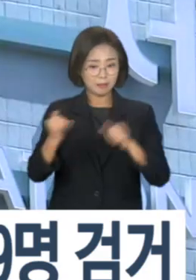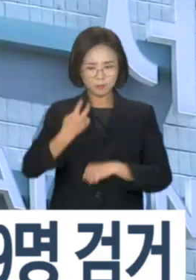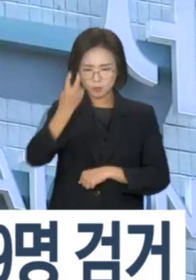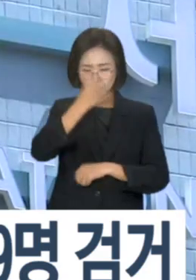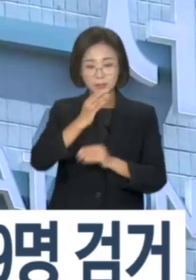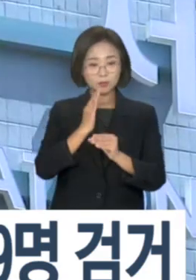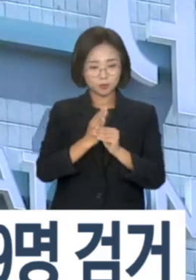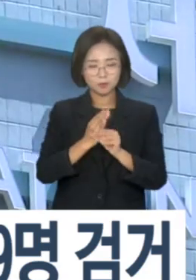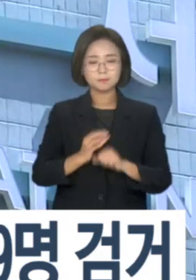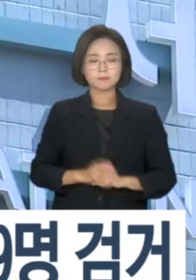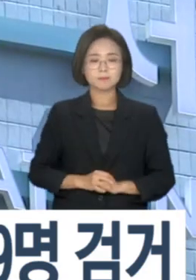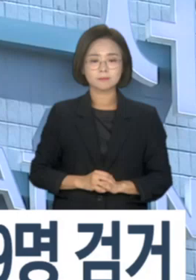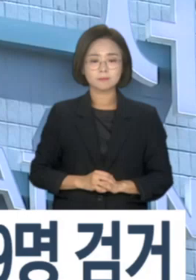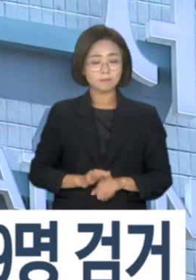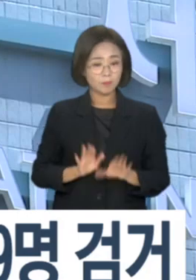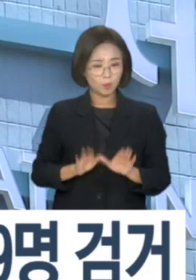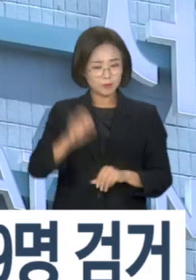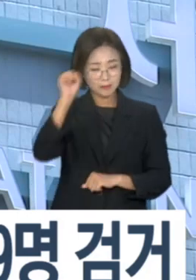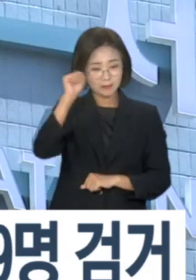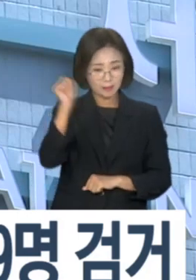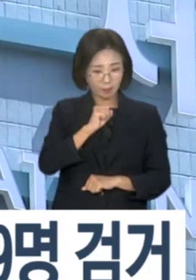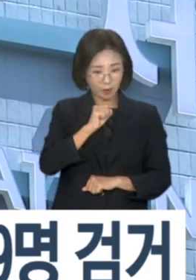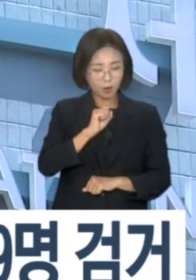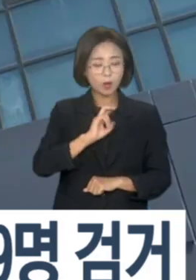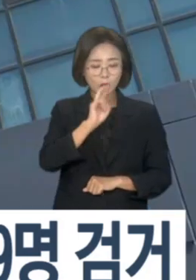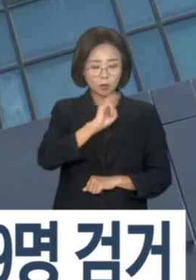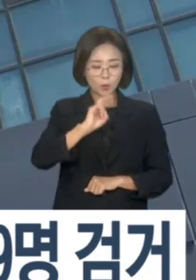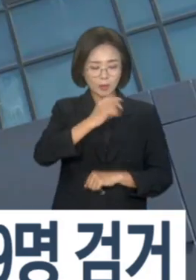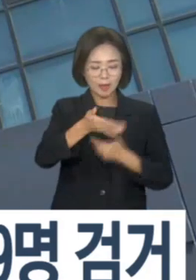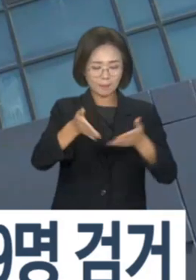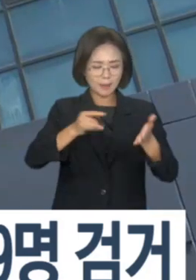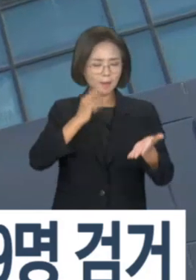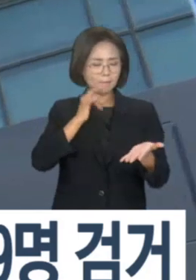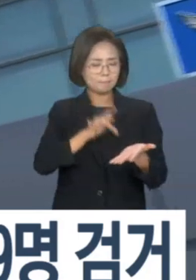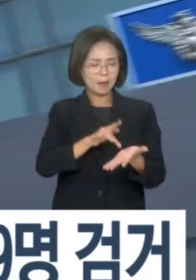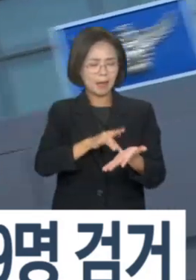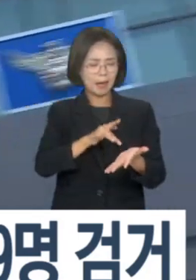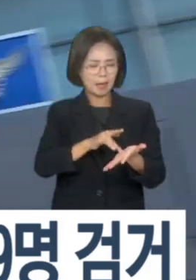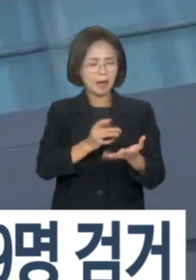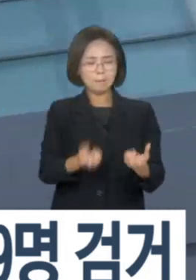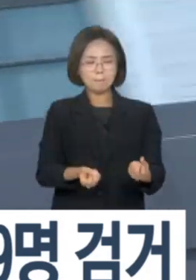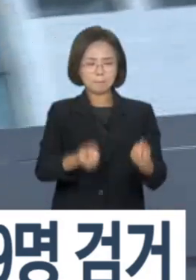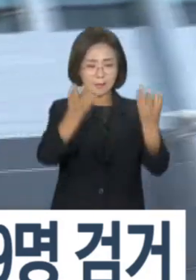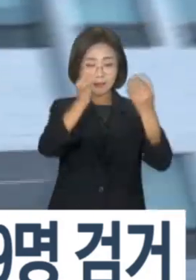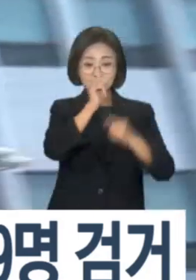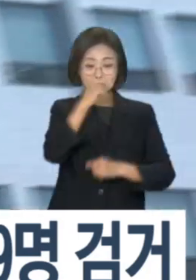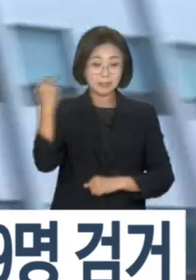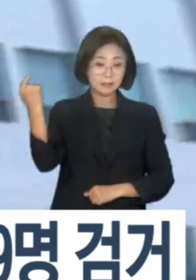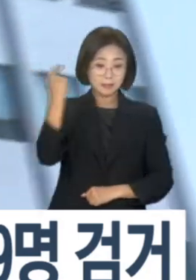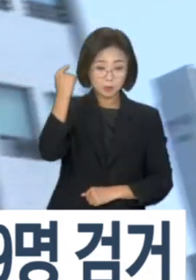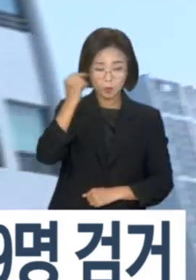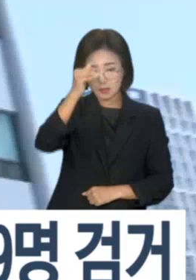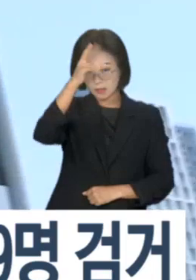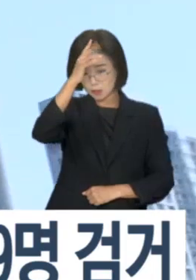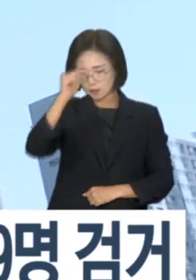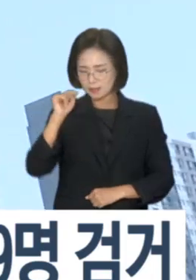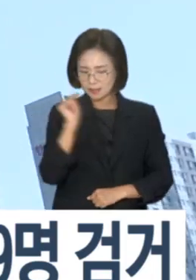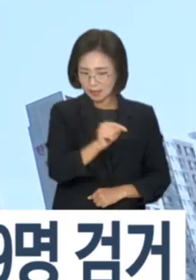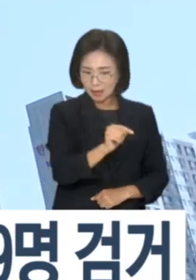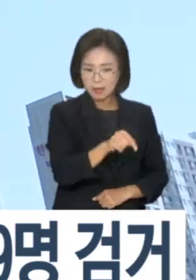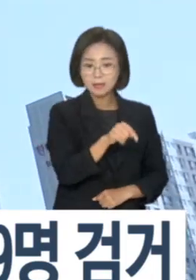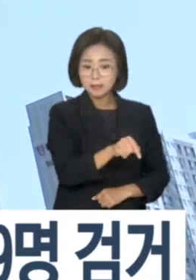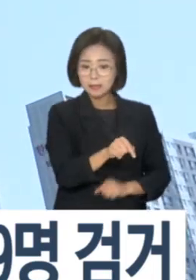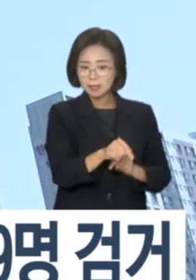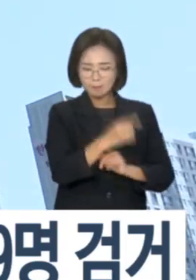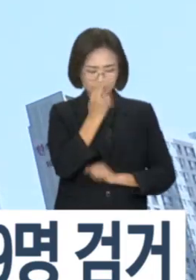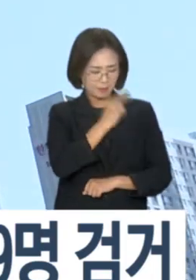밝혔습니다 경찰은 오늘 새벽 한 노래클럽에서 마약 파티가 열리고 있다는 제보를 받고 출동해 현장에